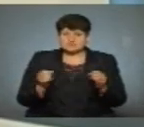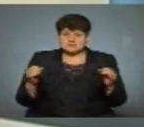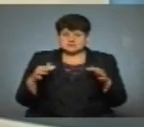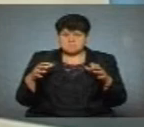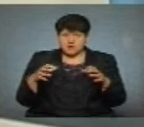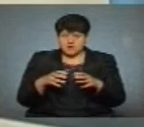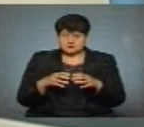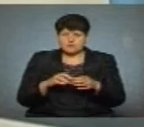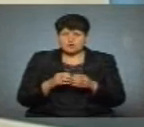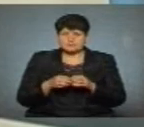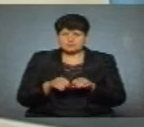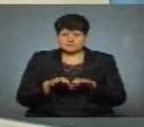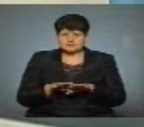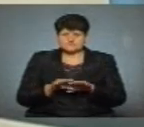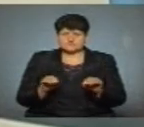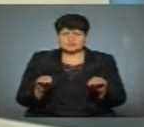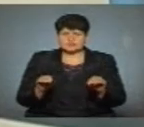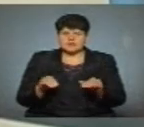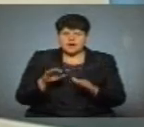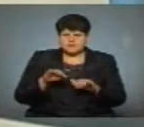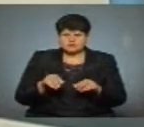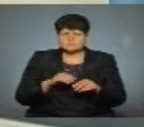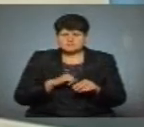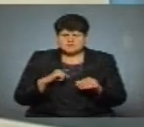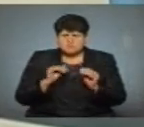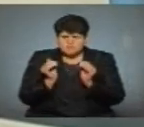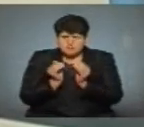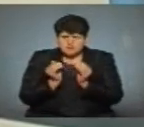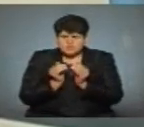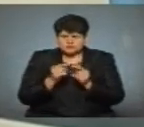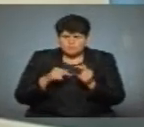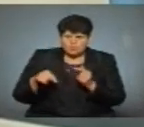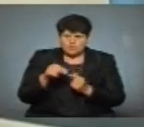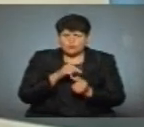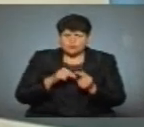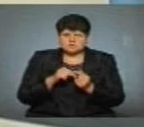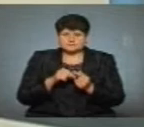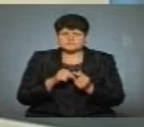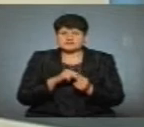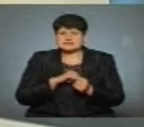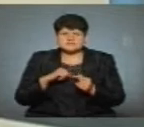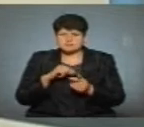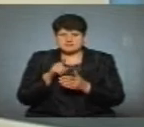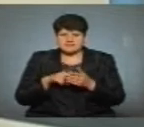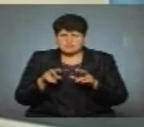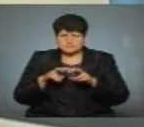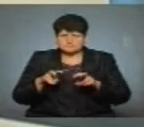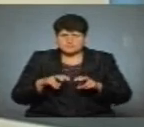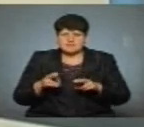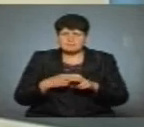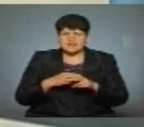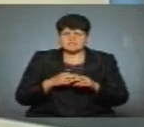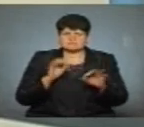проблему вирішили, а тоді вже всередині, в своєму маленькому дружньому колі, вони вже, як то кажуть, свої питання вирішують без